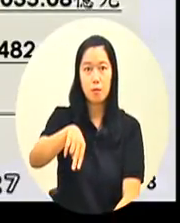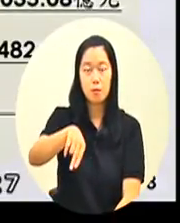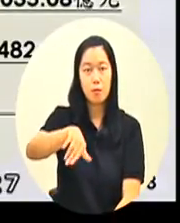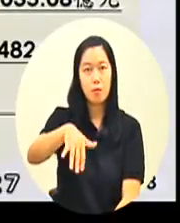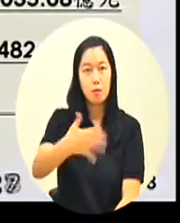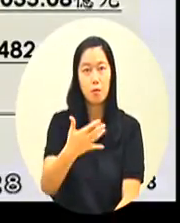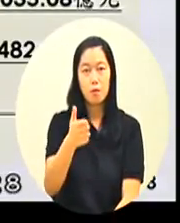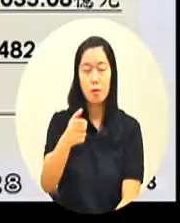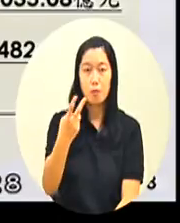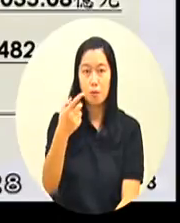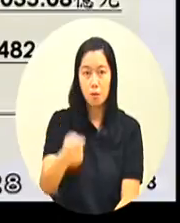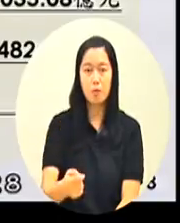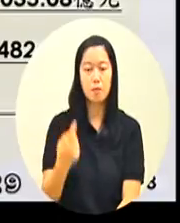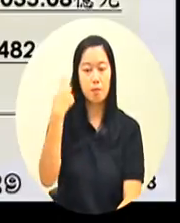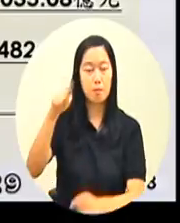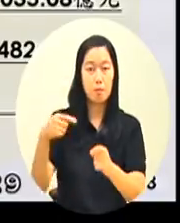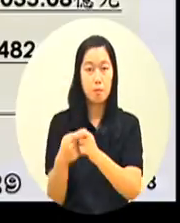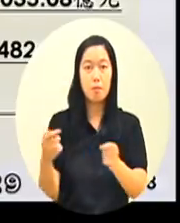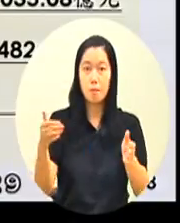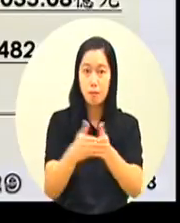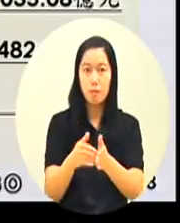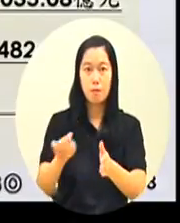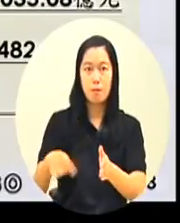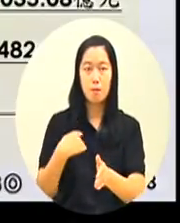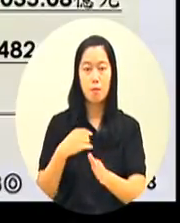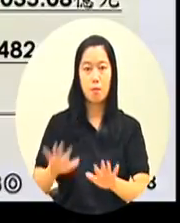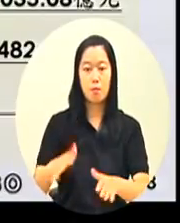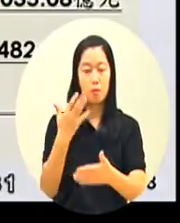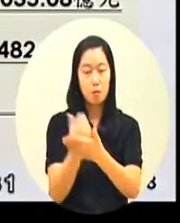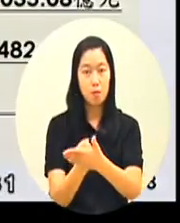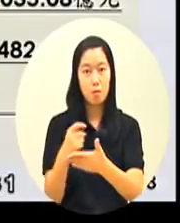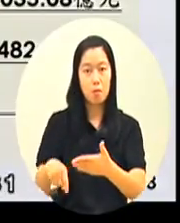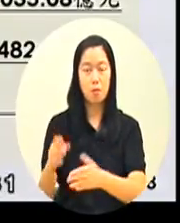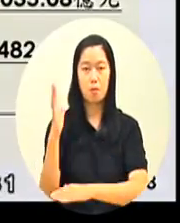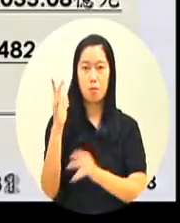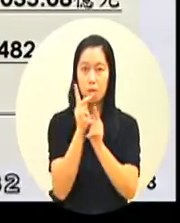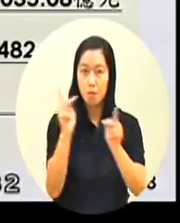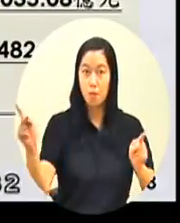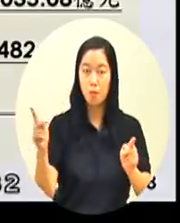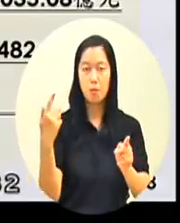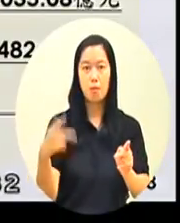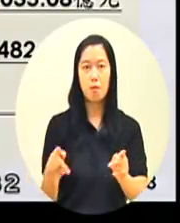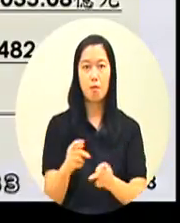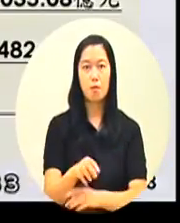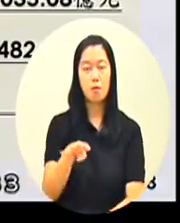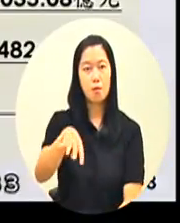以到明年底为止，我们的剩余的举债空间有